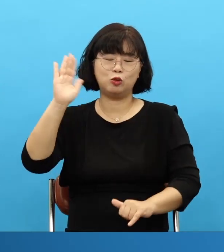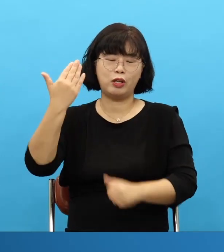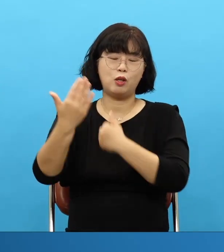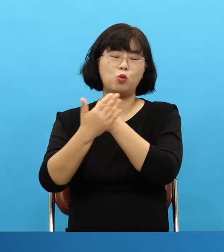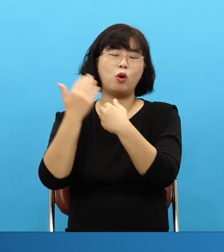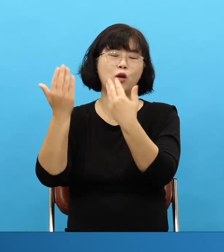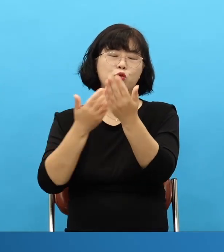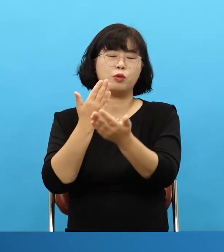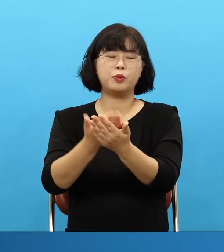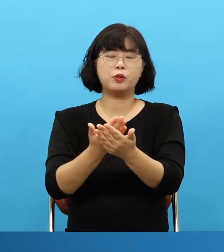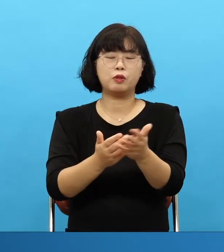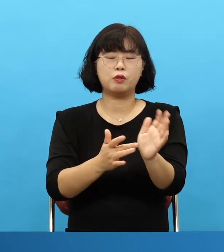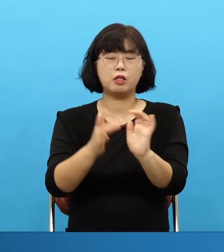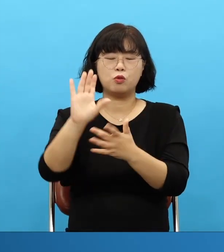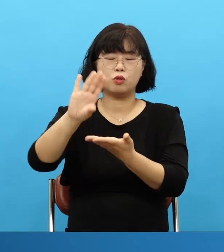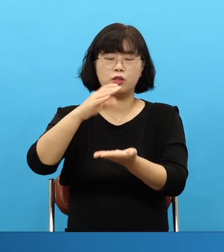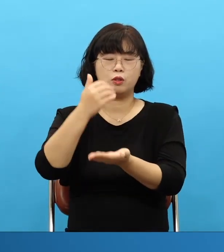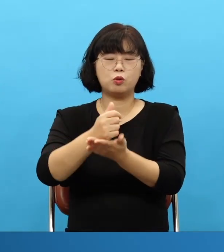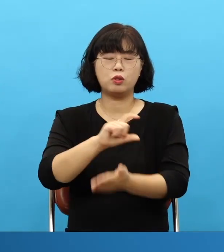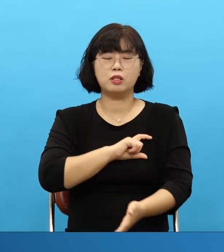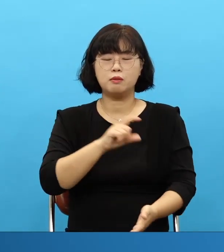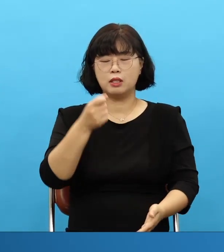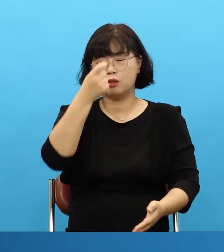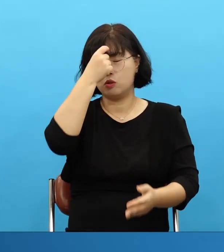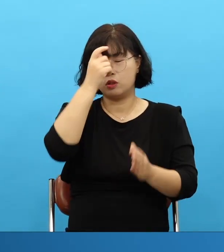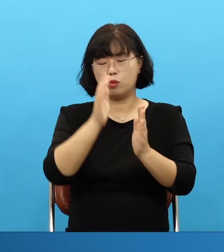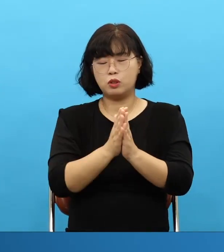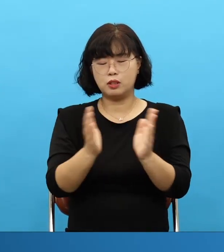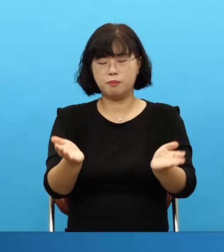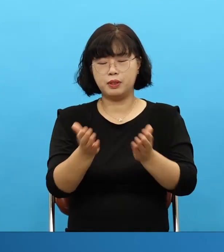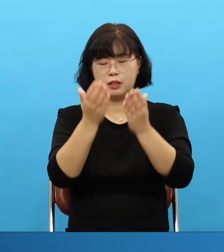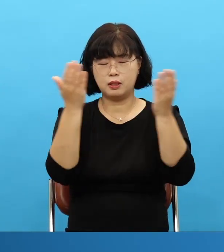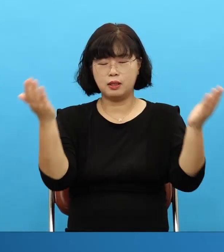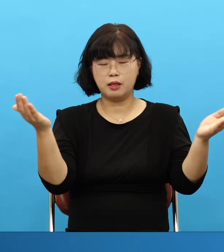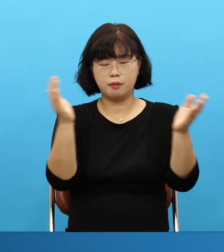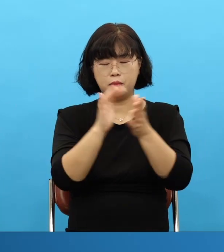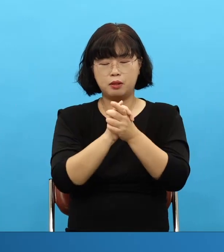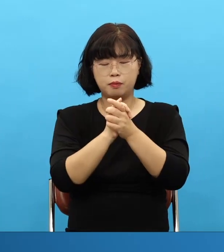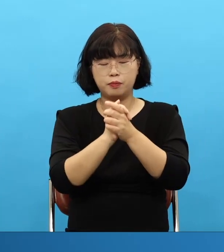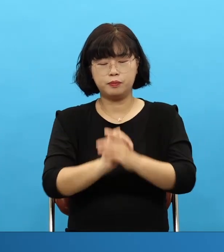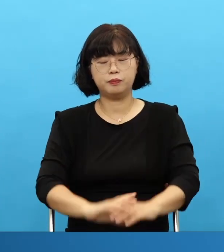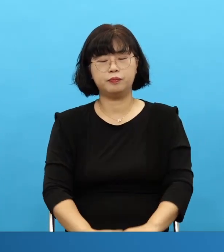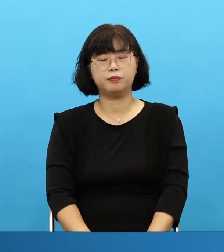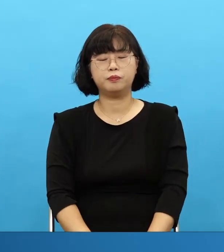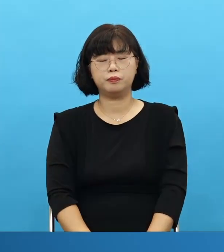multitudes of people. 예수 그리스도 이름으로 기도하옵나이다. In Jesus Christ's name we pray. 아멘. Amen.